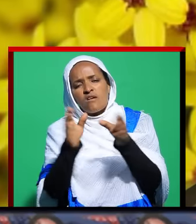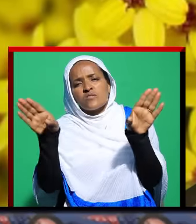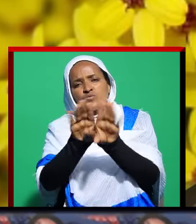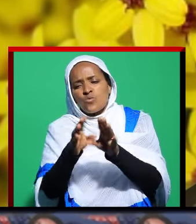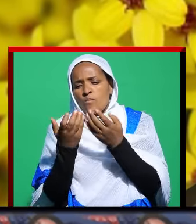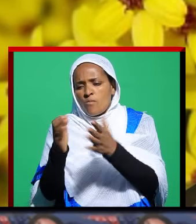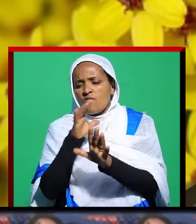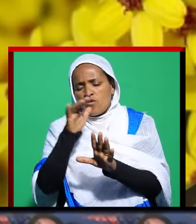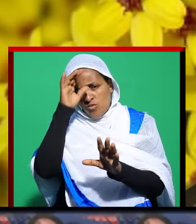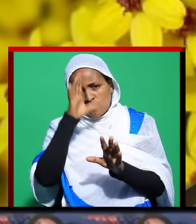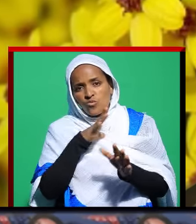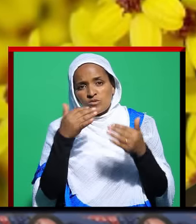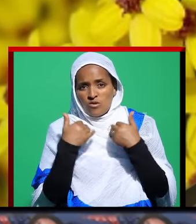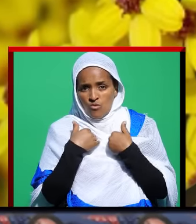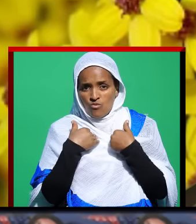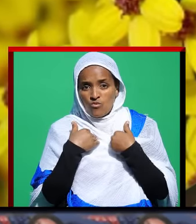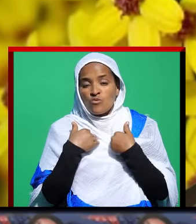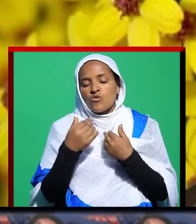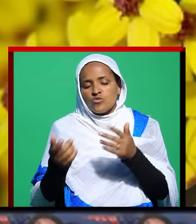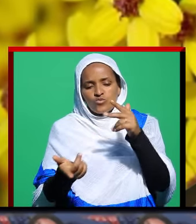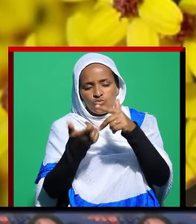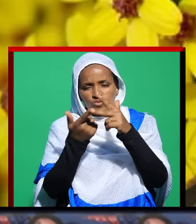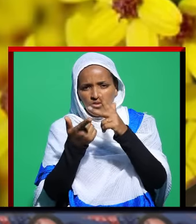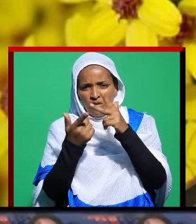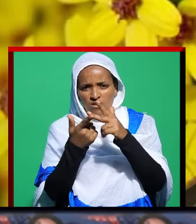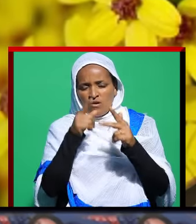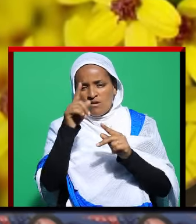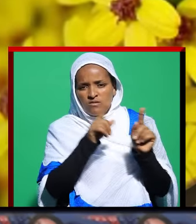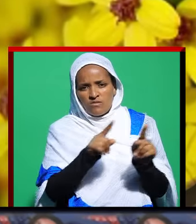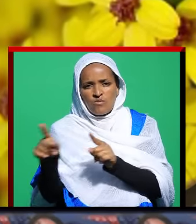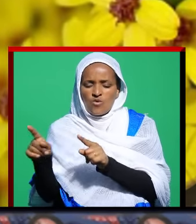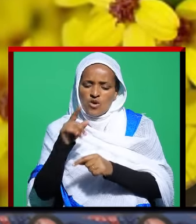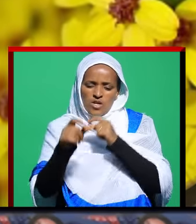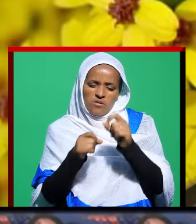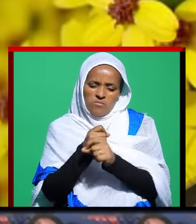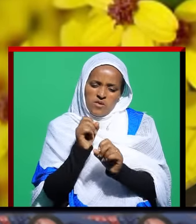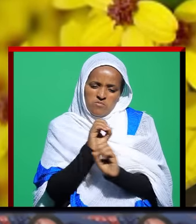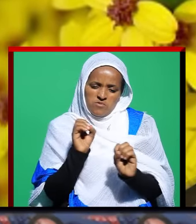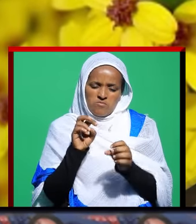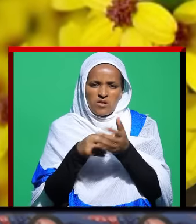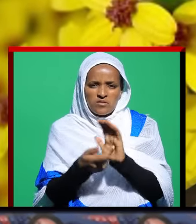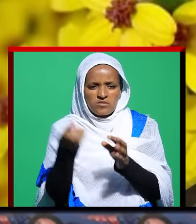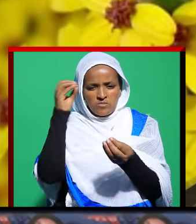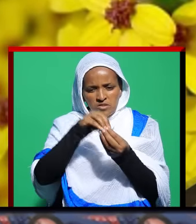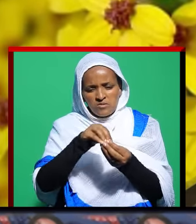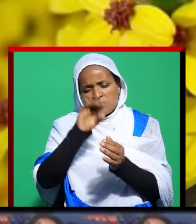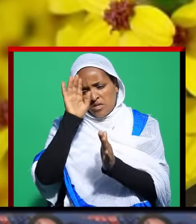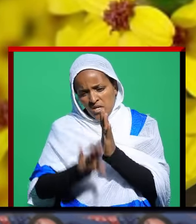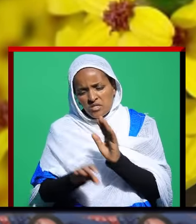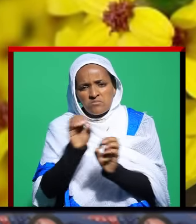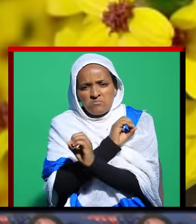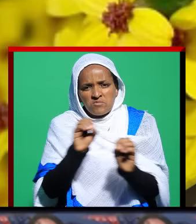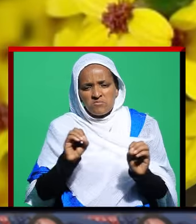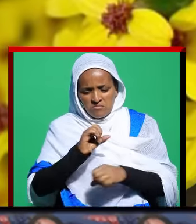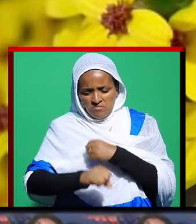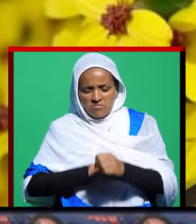የዘጉ የማይፈልጉ ሰዎች ደግሞ አሉ። ሶስተኛዎቹ ለእድሜ ግድ የለሾች። ምን ማለት ነው ይሄ?